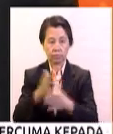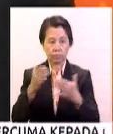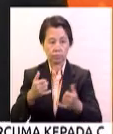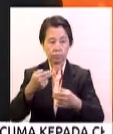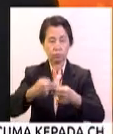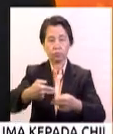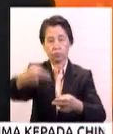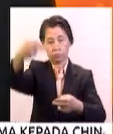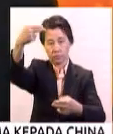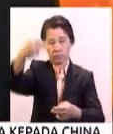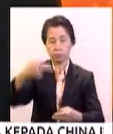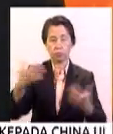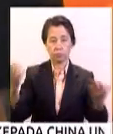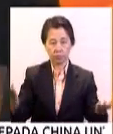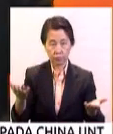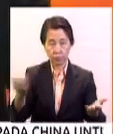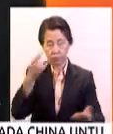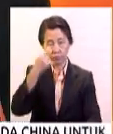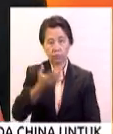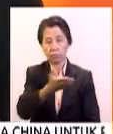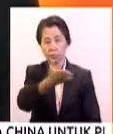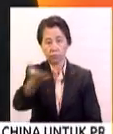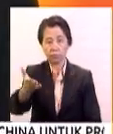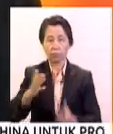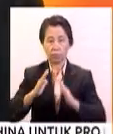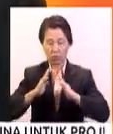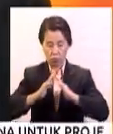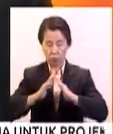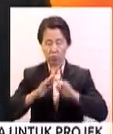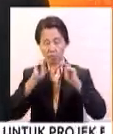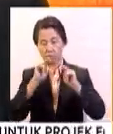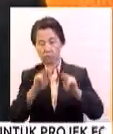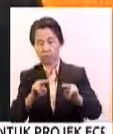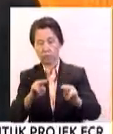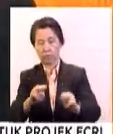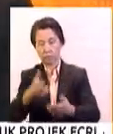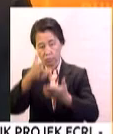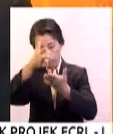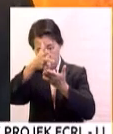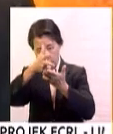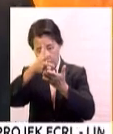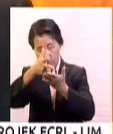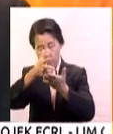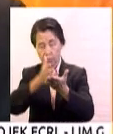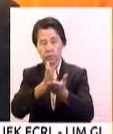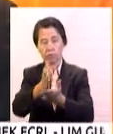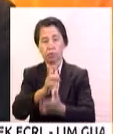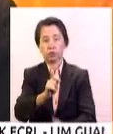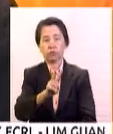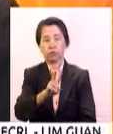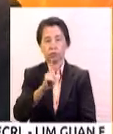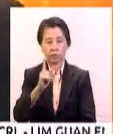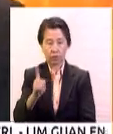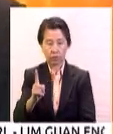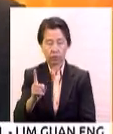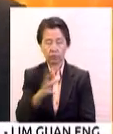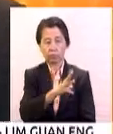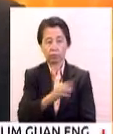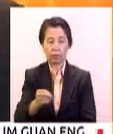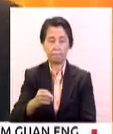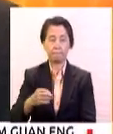Hotel Shangri-La. Jadi kepada anda yang di rumah, saksikanlah siaran ini secara langsung di TV1 dan